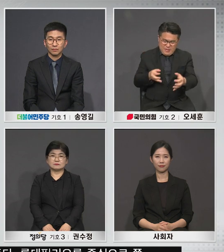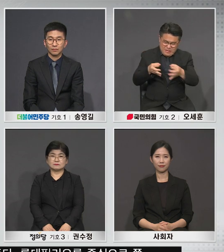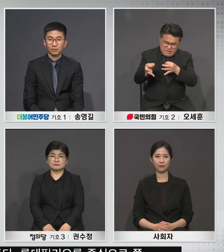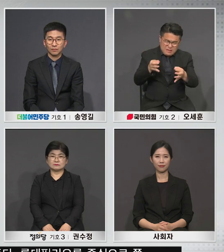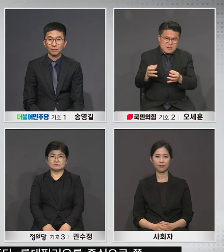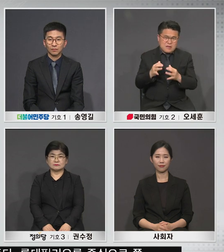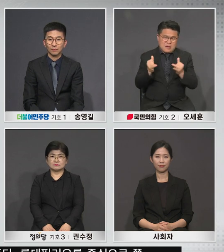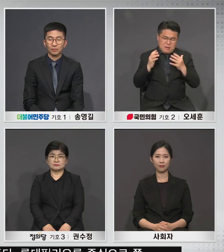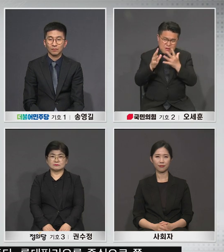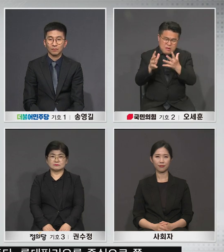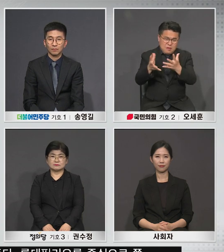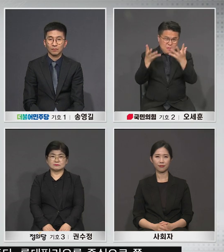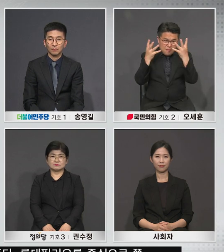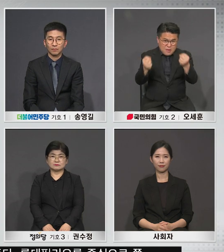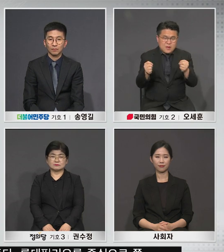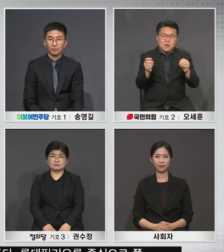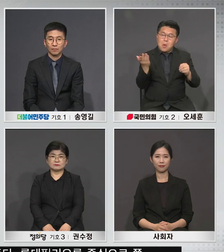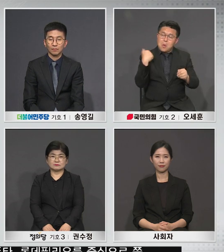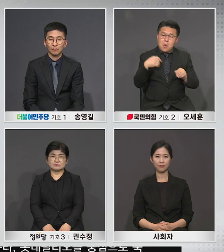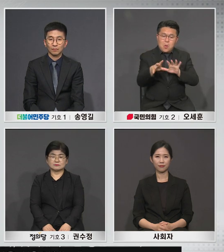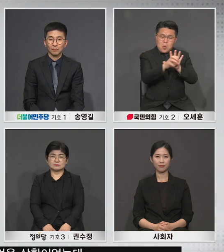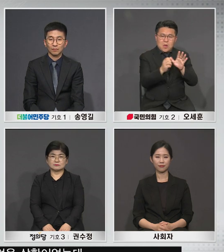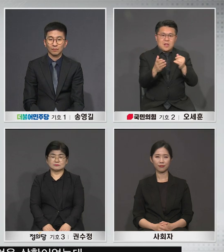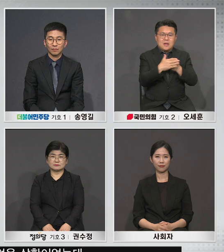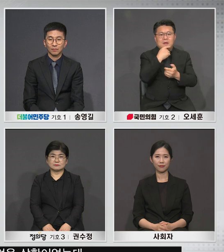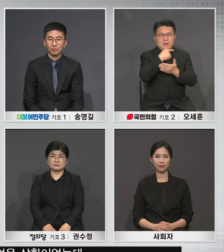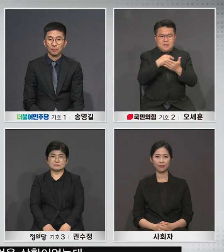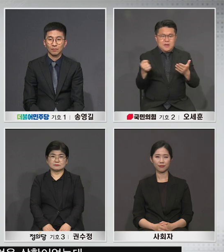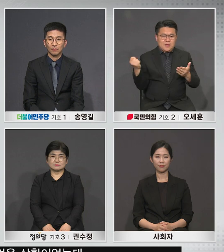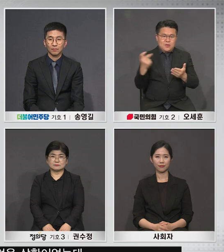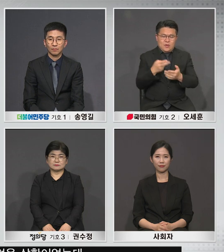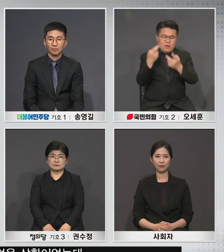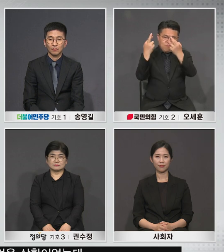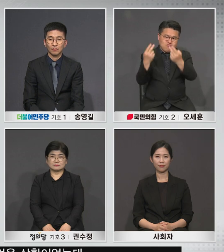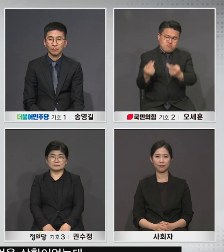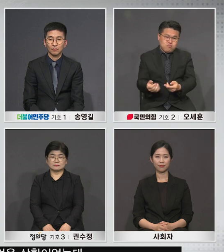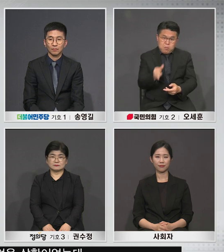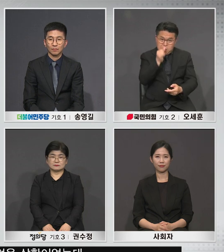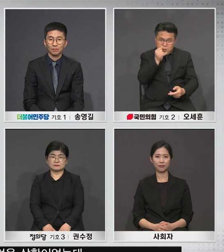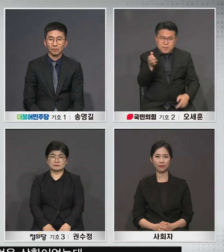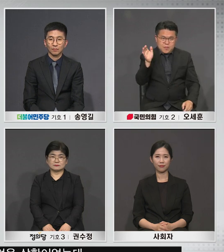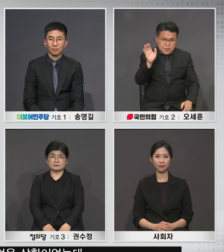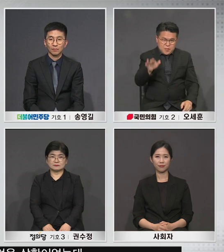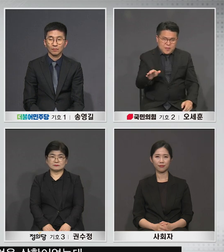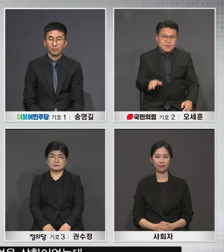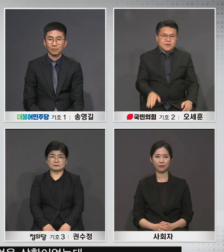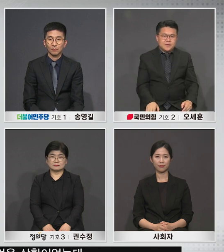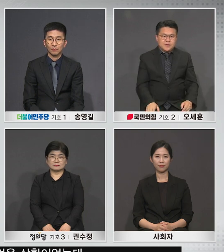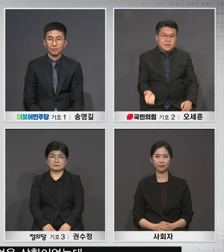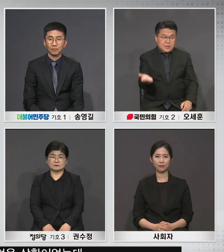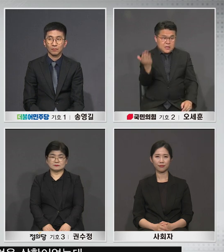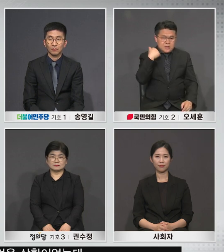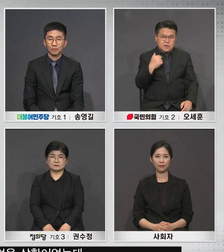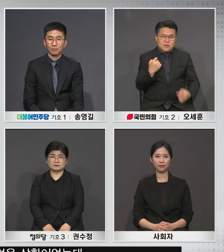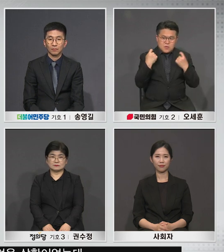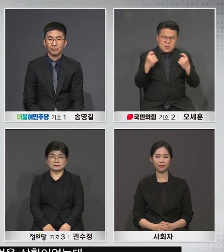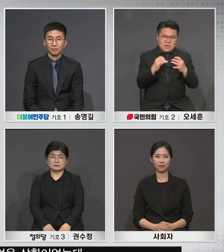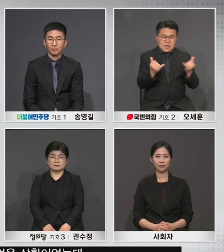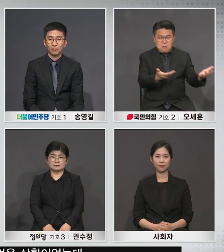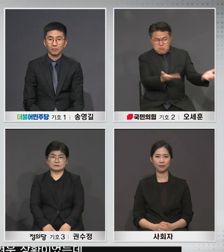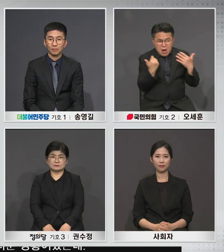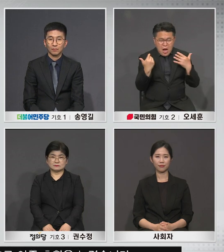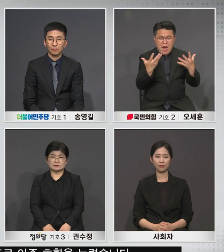느렸습니다. 최근에 코로나 때문에 직격탄을 맞아서 다시 또 텅텅 빈 상가가 생겼지만 그 이전까지는 엄청나게 관광객을